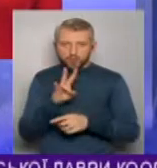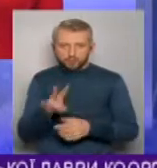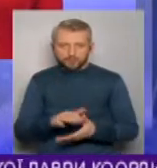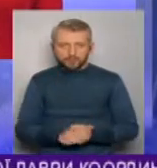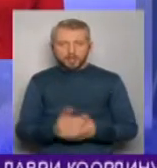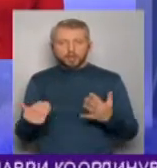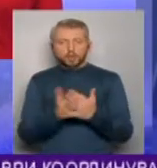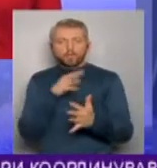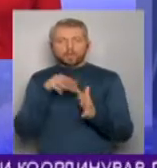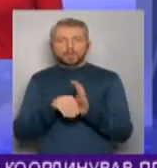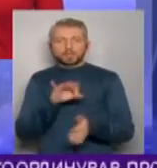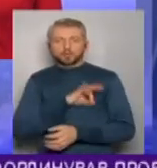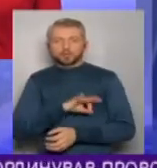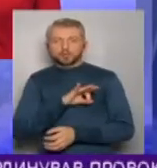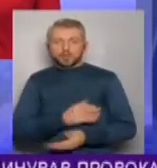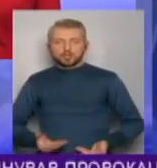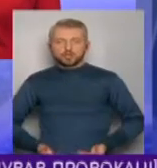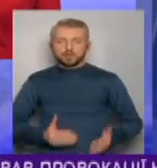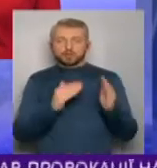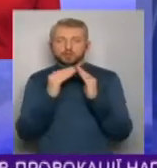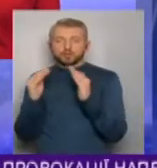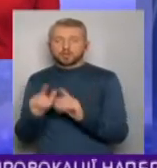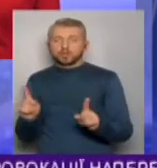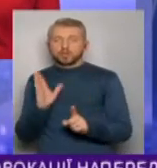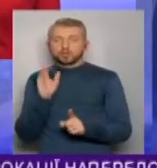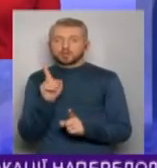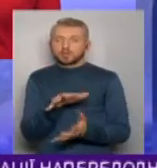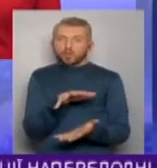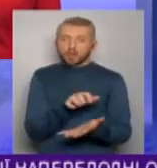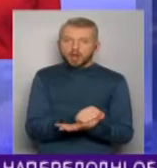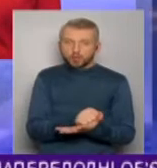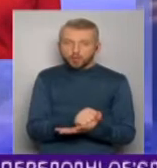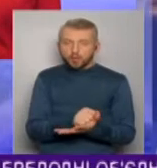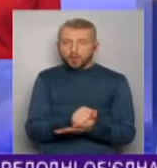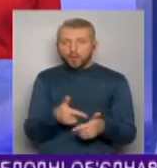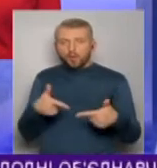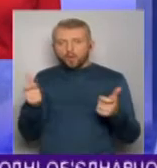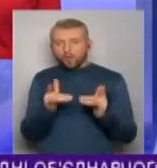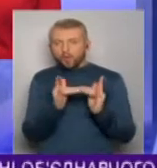Нове введення у користуванні житловим фондом. Що буде з орендою, хостелами і ринком житла?